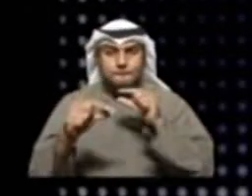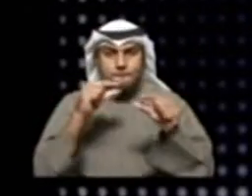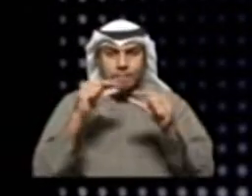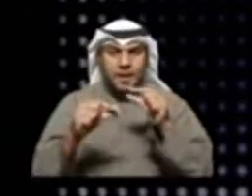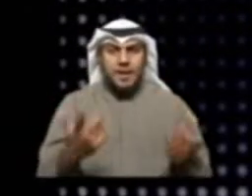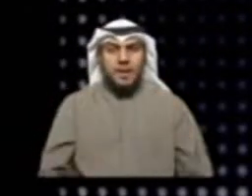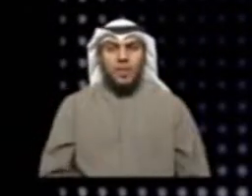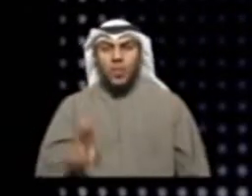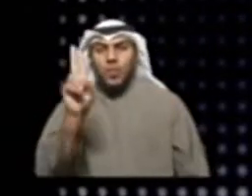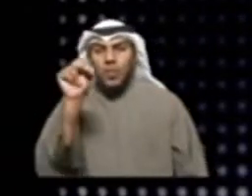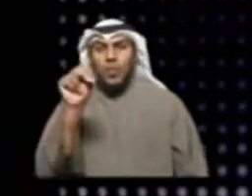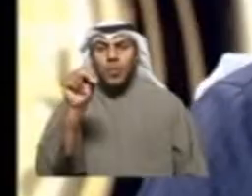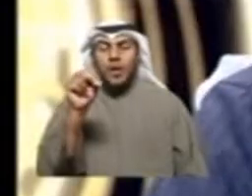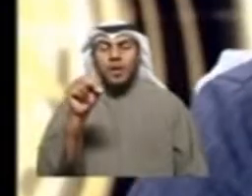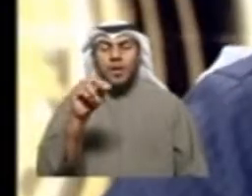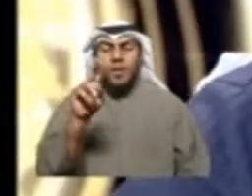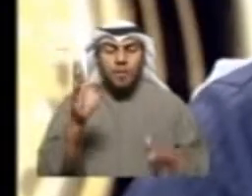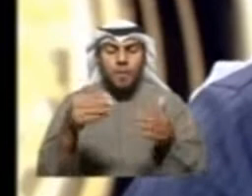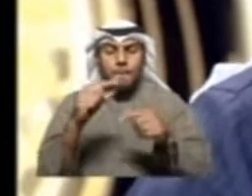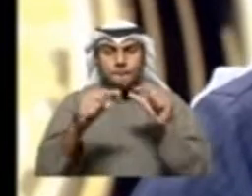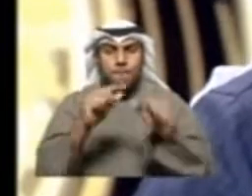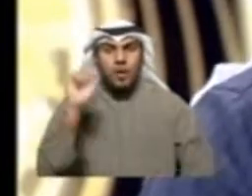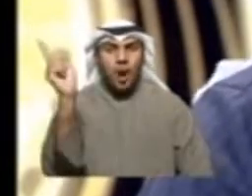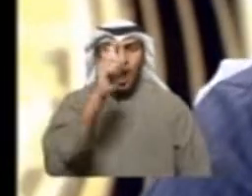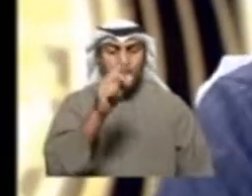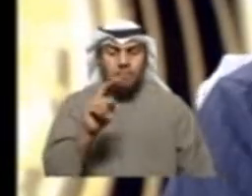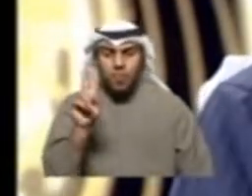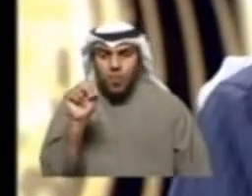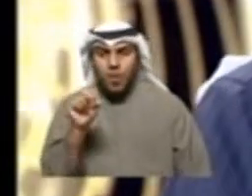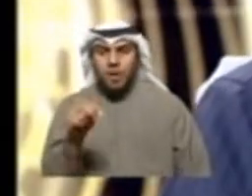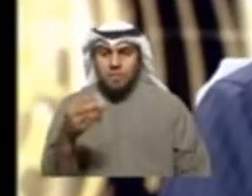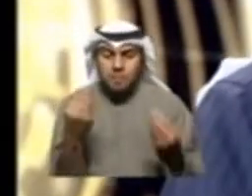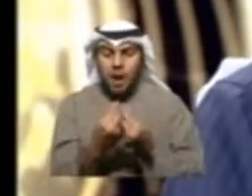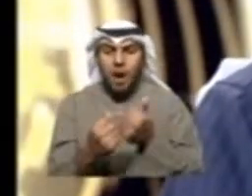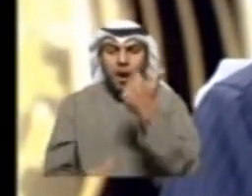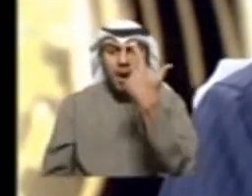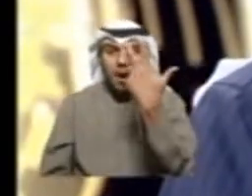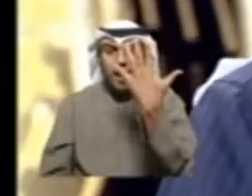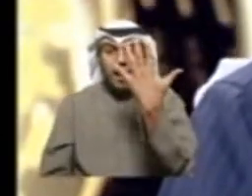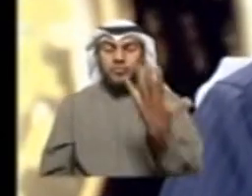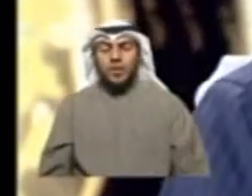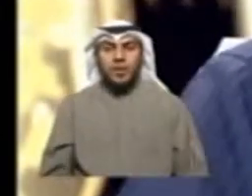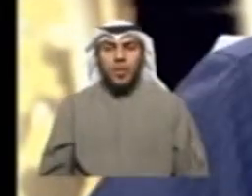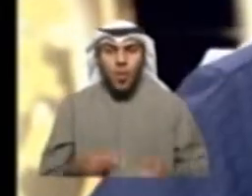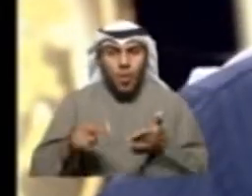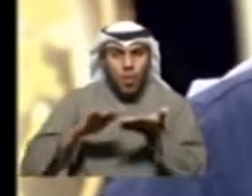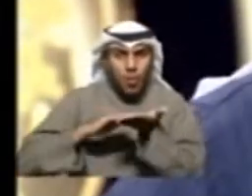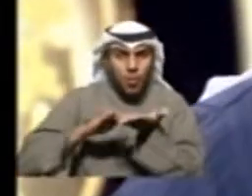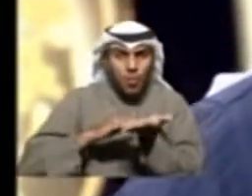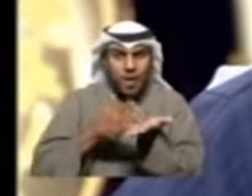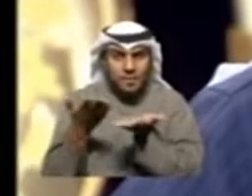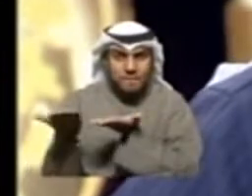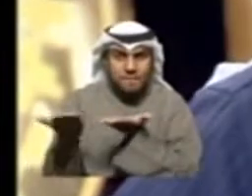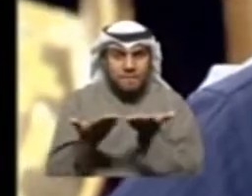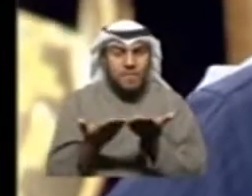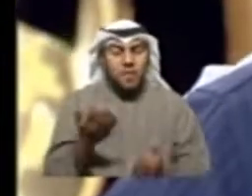والأمم المتحدة هذا الجمع في يعني وتحت هذه الرعاية السامية وفي دولة الكويت له